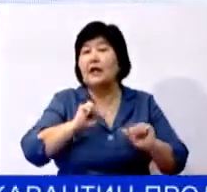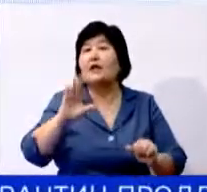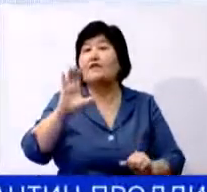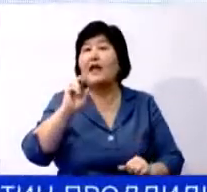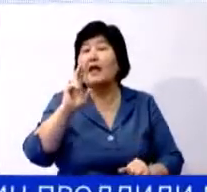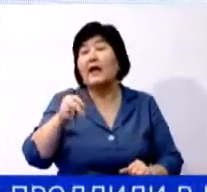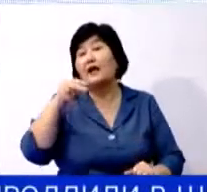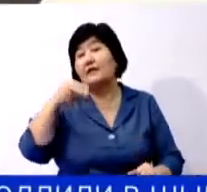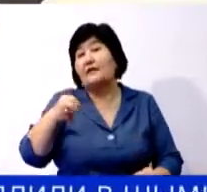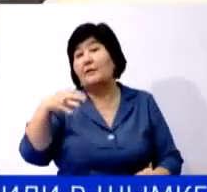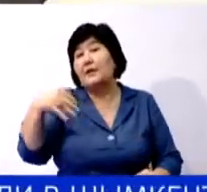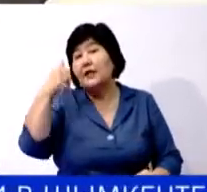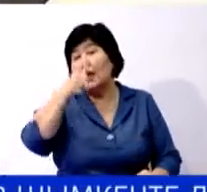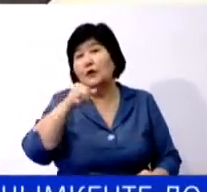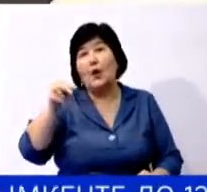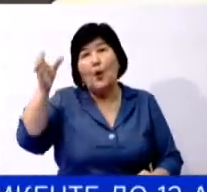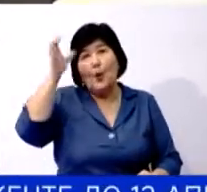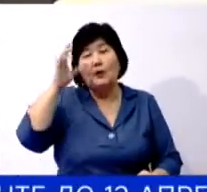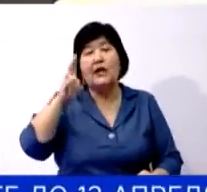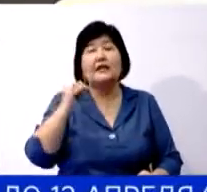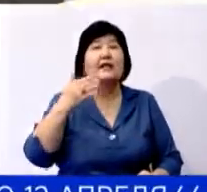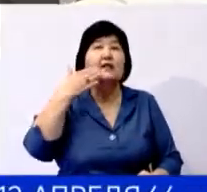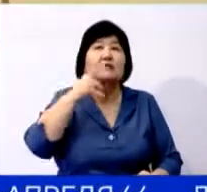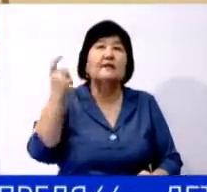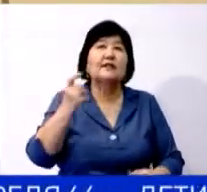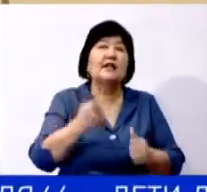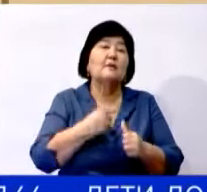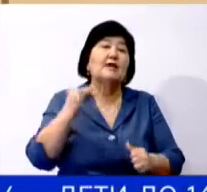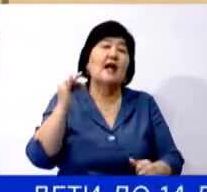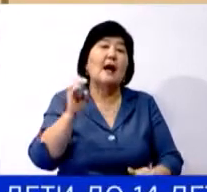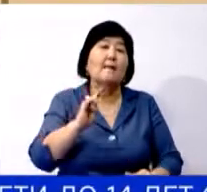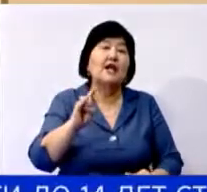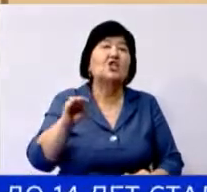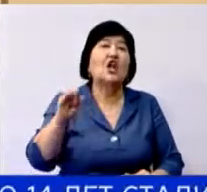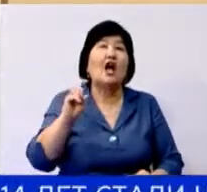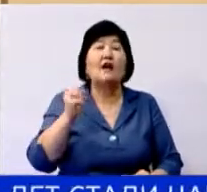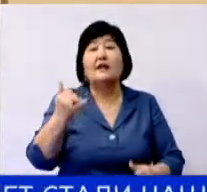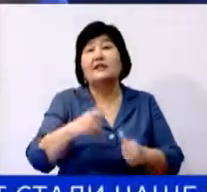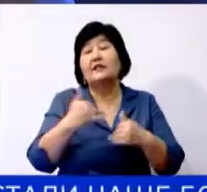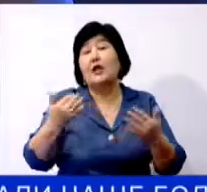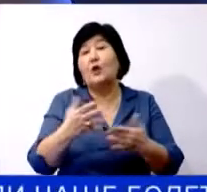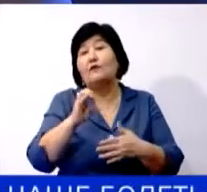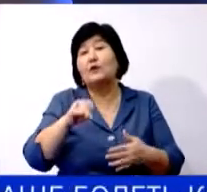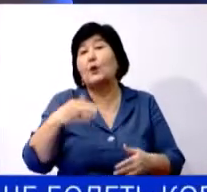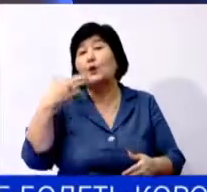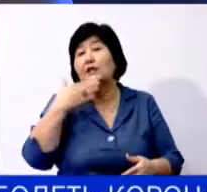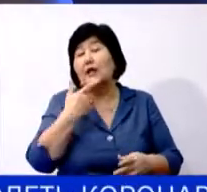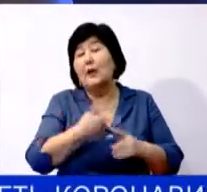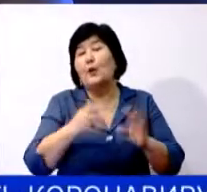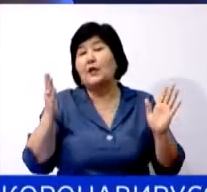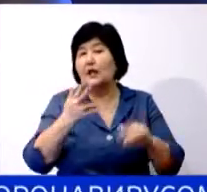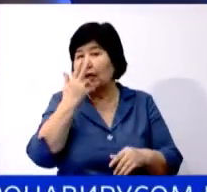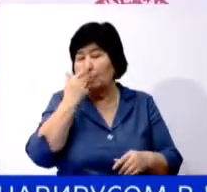в 2015 году ученые не и рисовое хозяйство и менее пляжах айва ее честь назвали новый сорт риса он климат